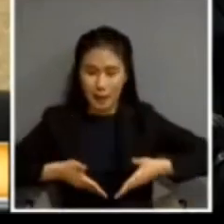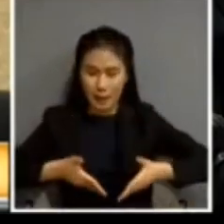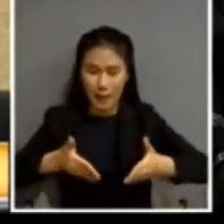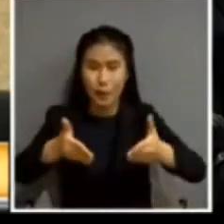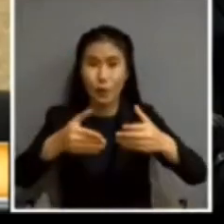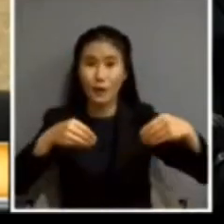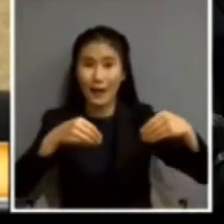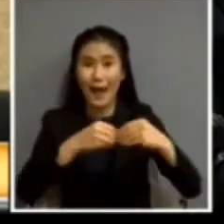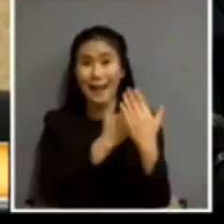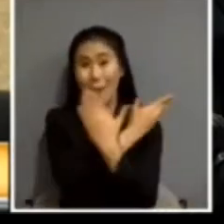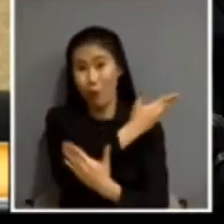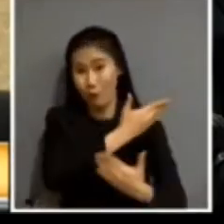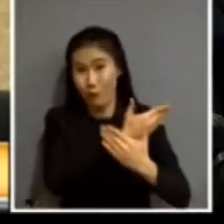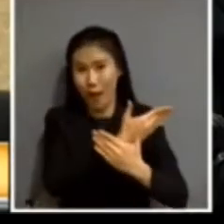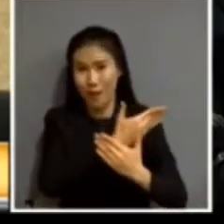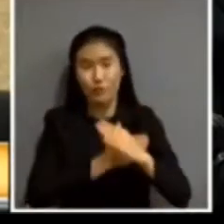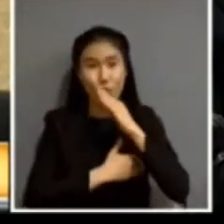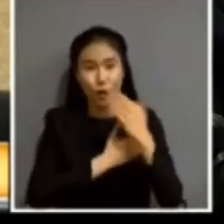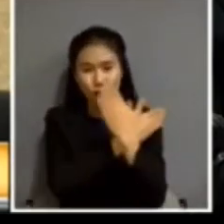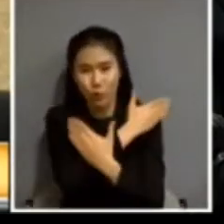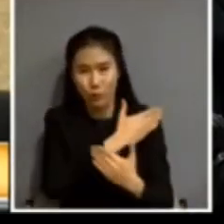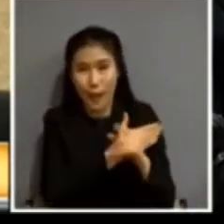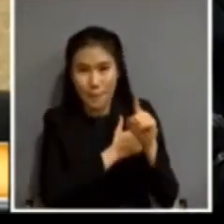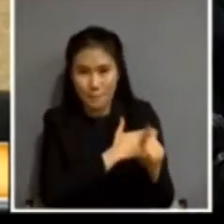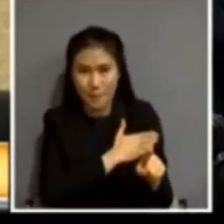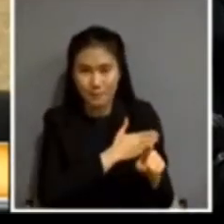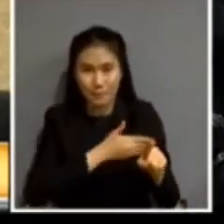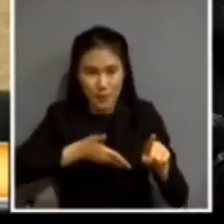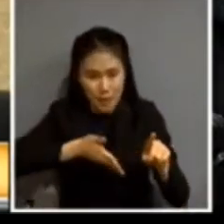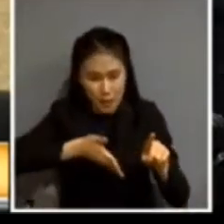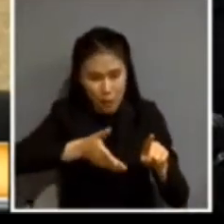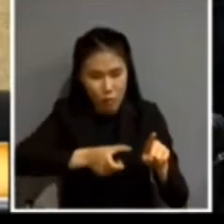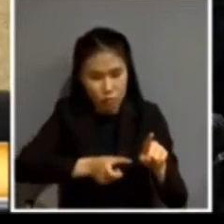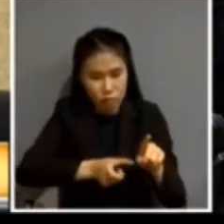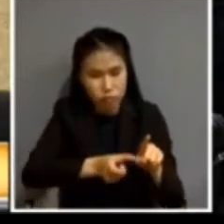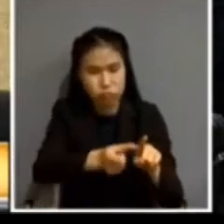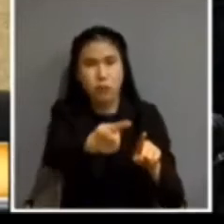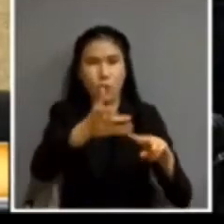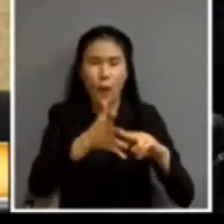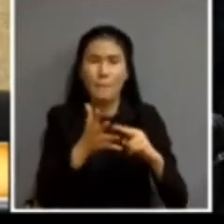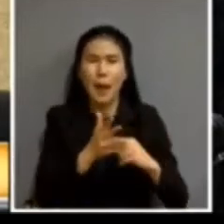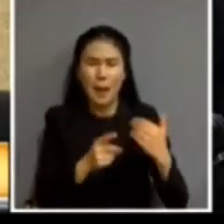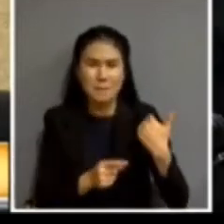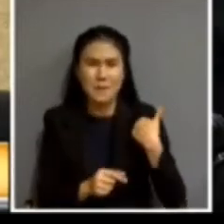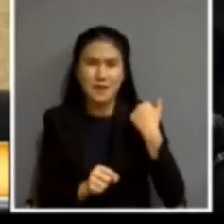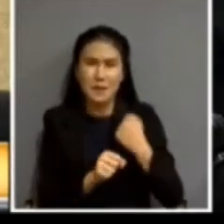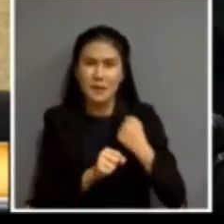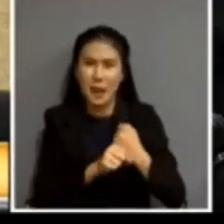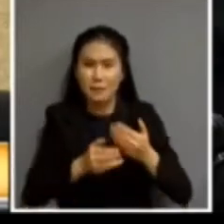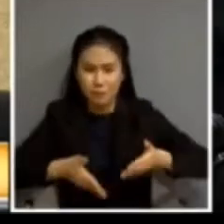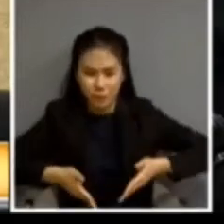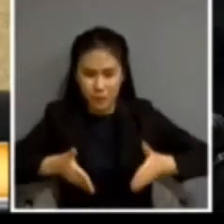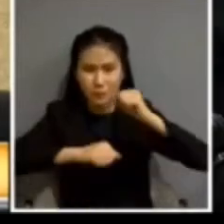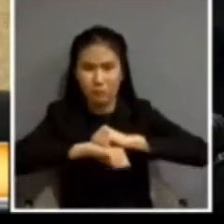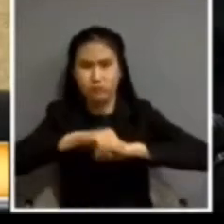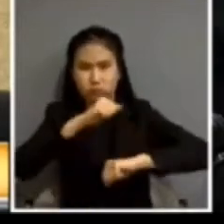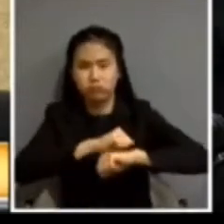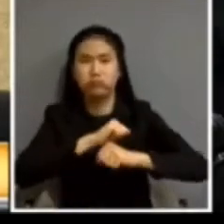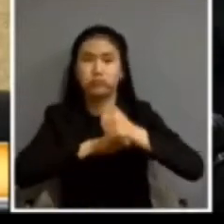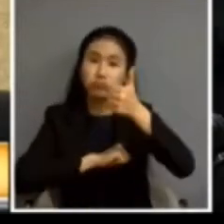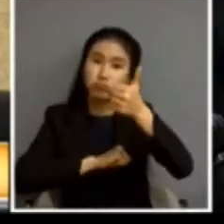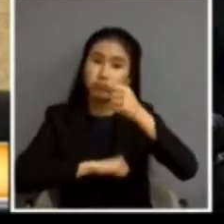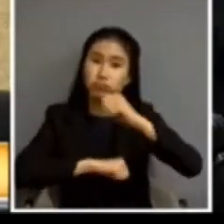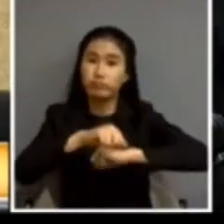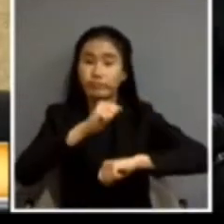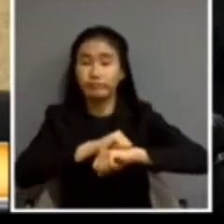างรถไฟนะครับเพราะว่าช่องว่างระหว่างรถไฟทางรถไฟเนี่ยมีที่สำหรับทางรถยนต์ได้อยู่นะ